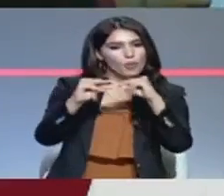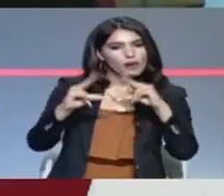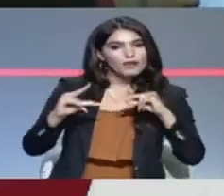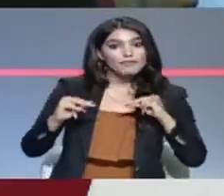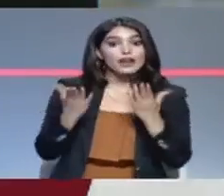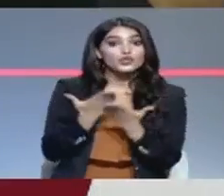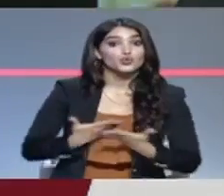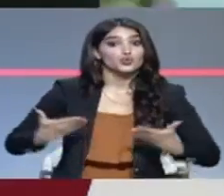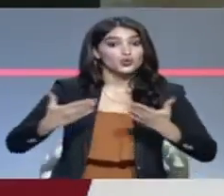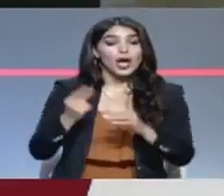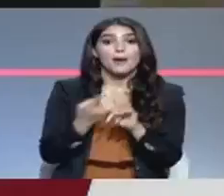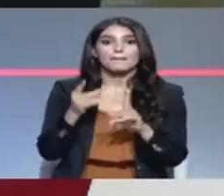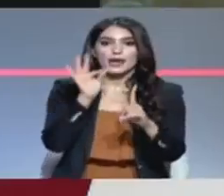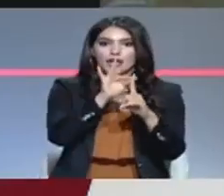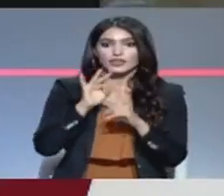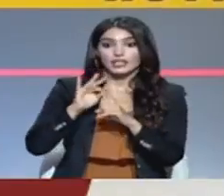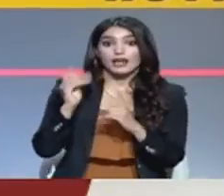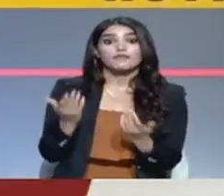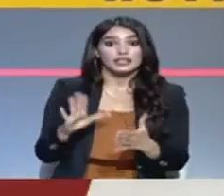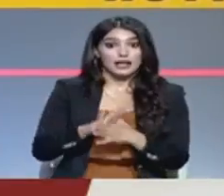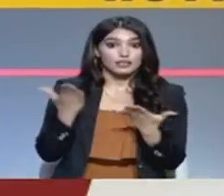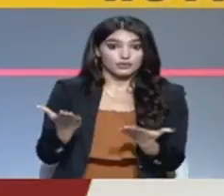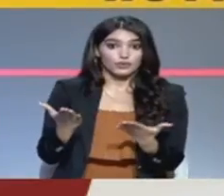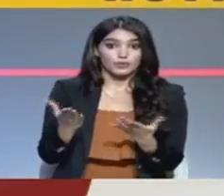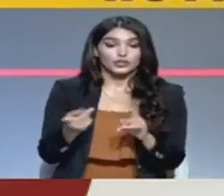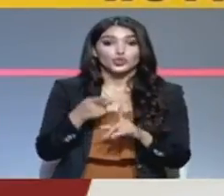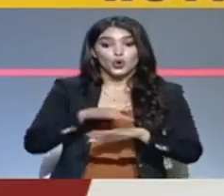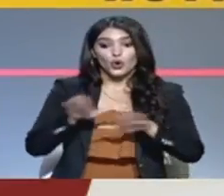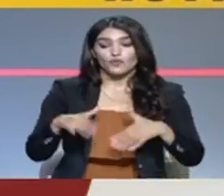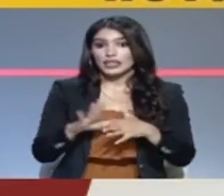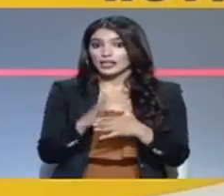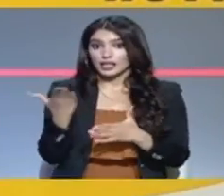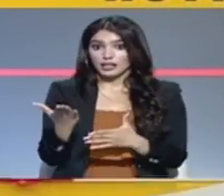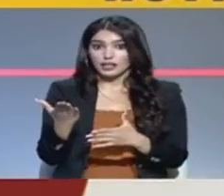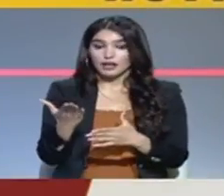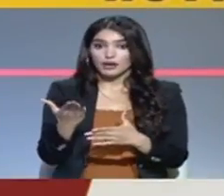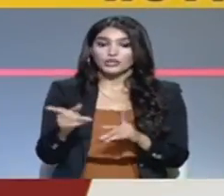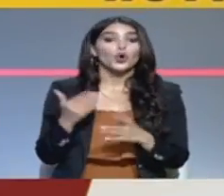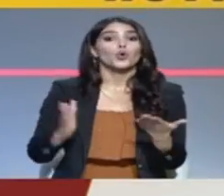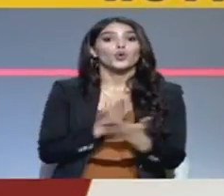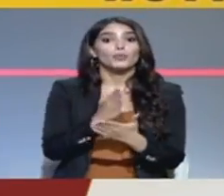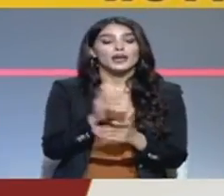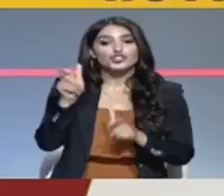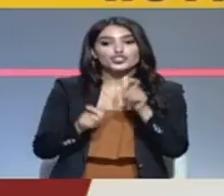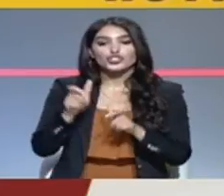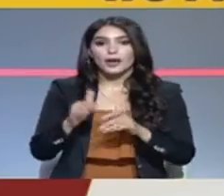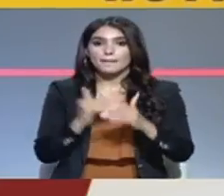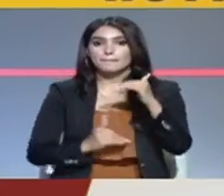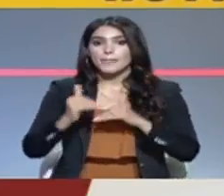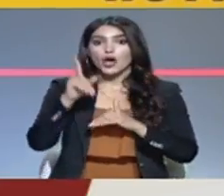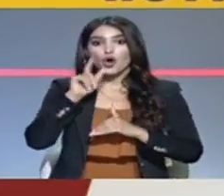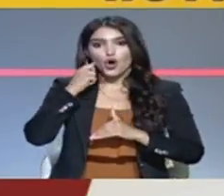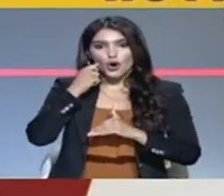والشفافية من أبرز أهداف هذه التظاهرة. حتى ظهر هذه يجي في اختتام مشروع يافعون ويافعات من أجل